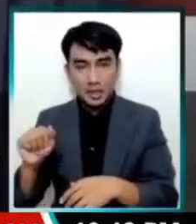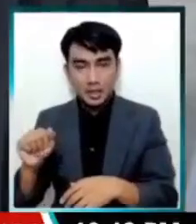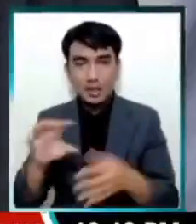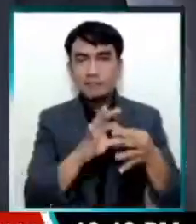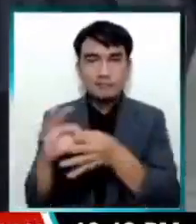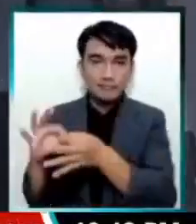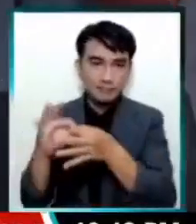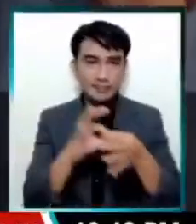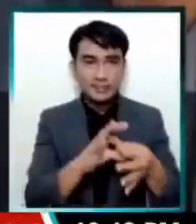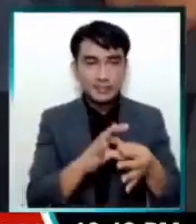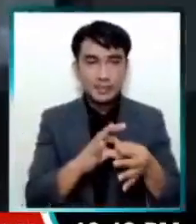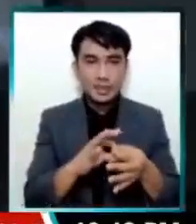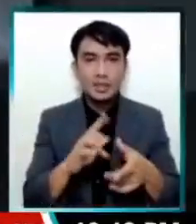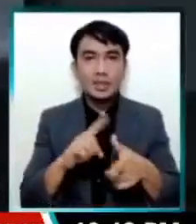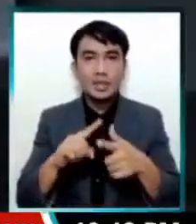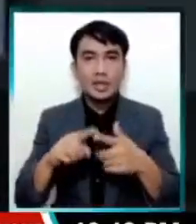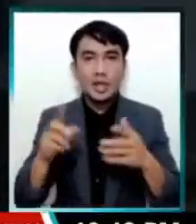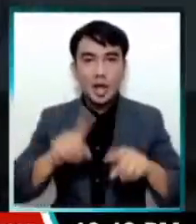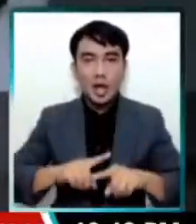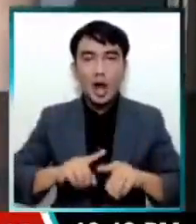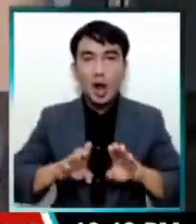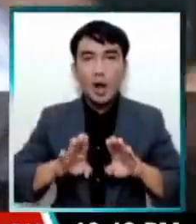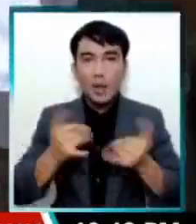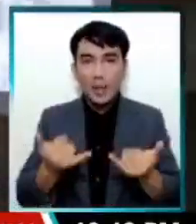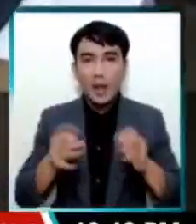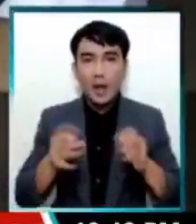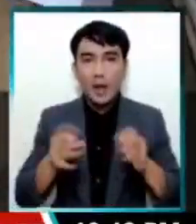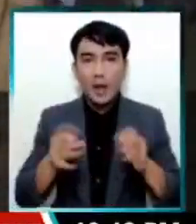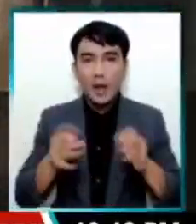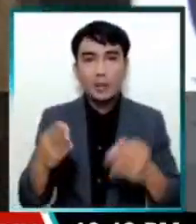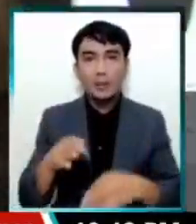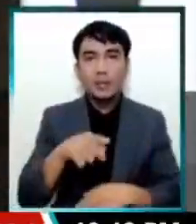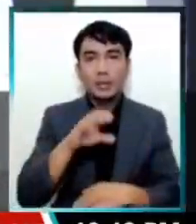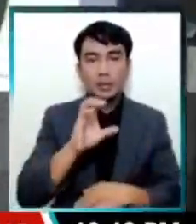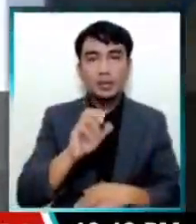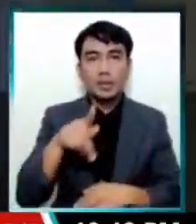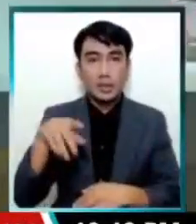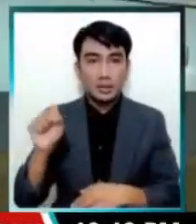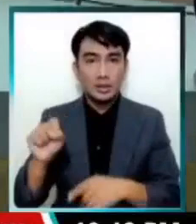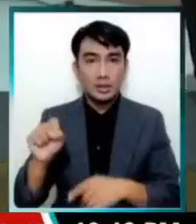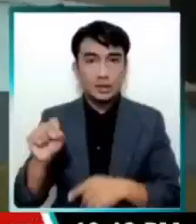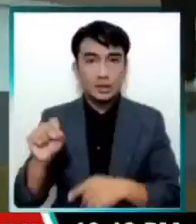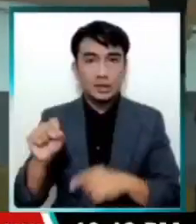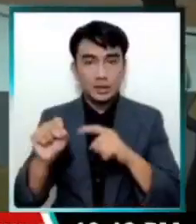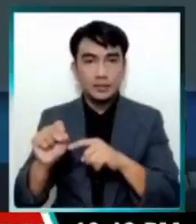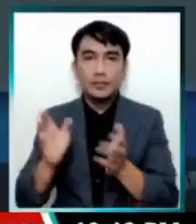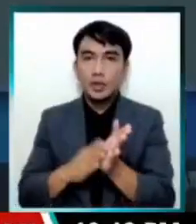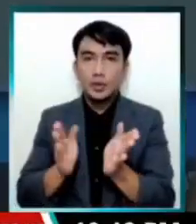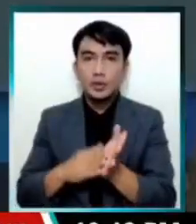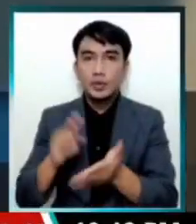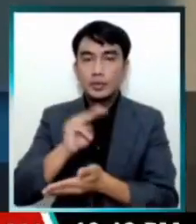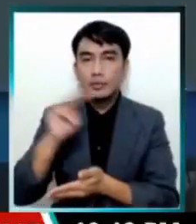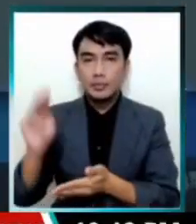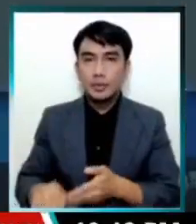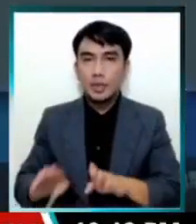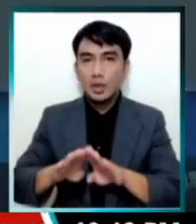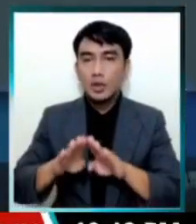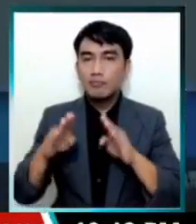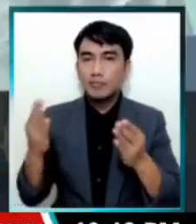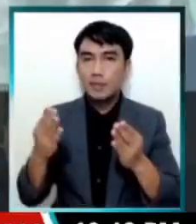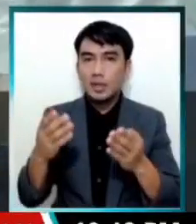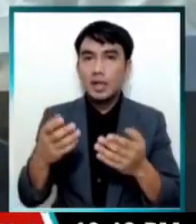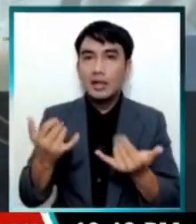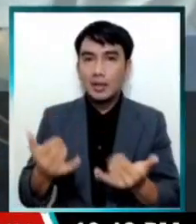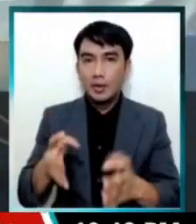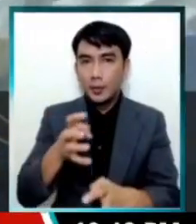nagbukas ng hybrid face-to-face classes ngayong araw ang Chiang Kai-shek sa Maynila. Mahigpit ang pagpapatupad ng